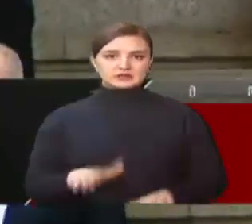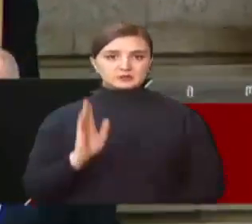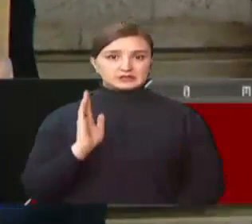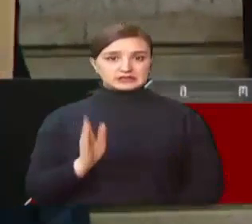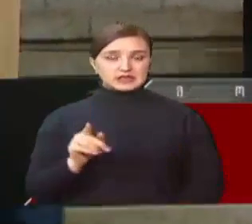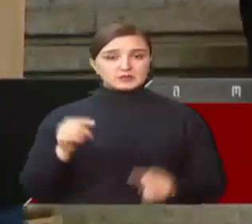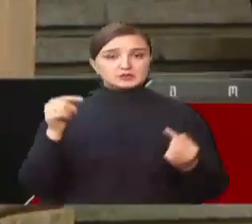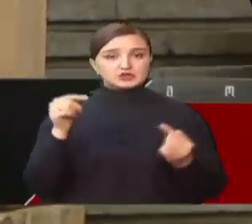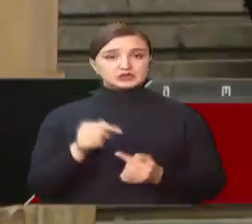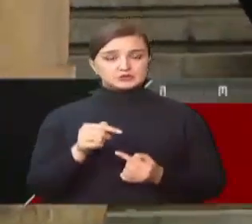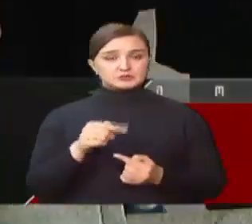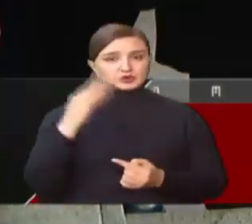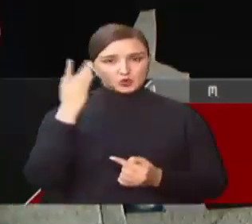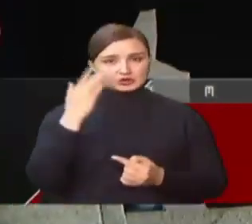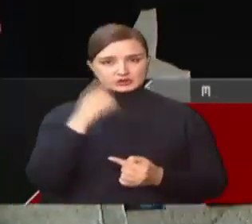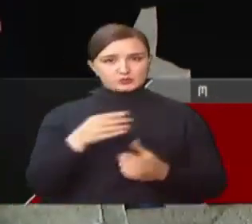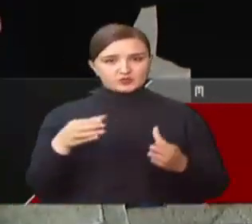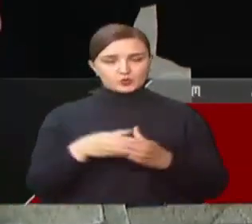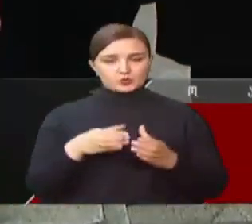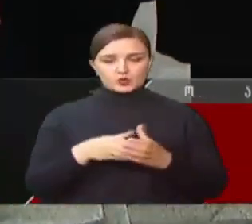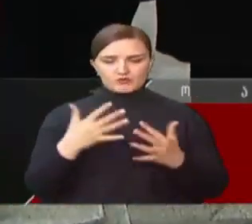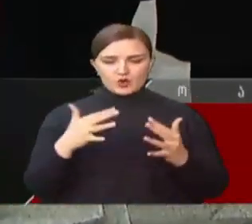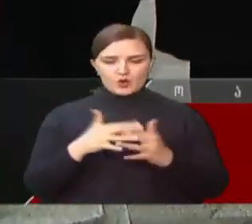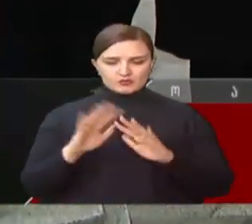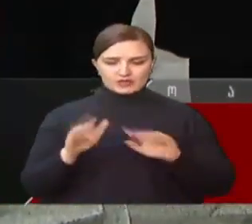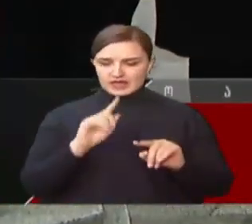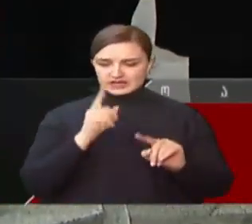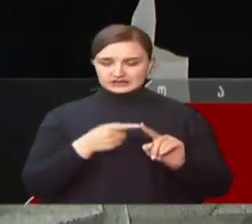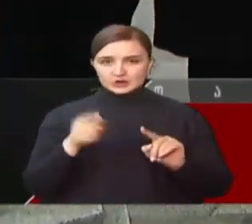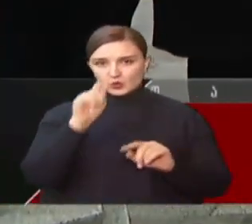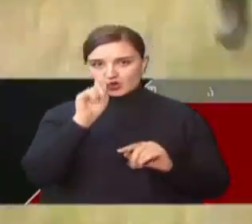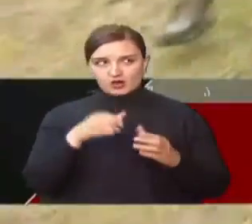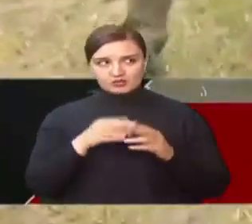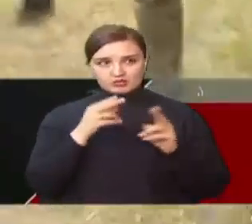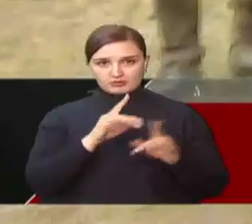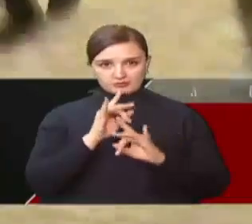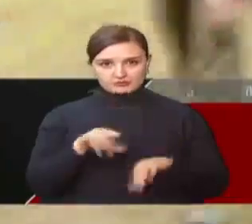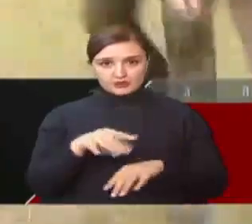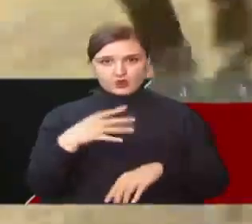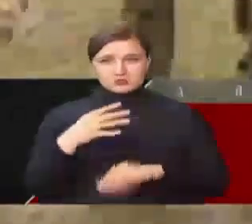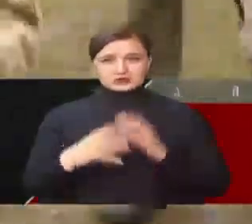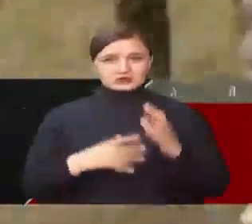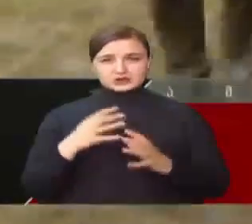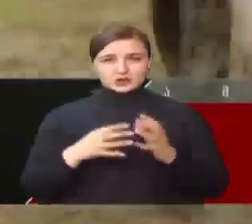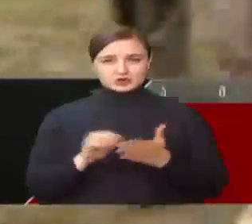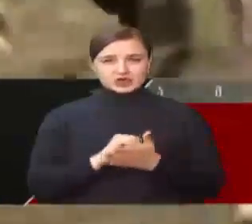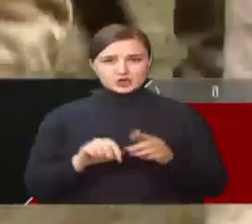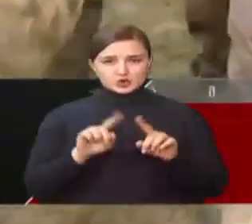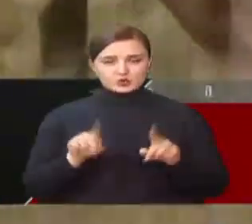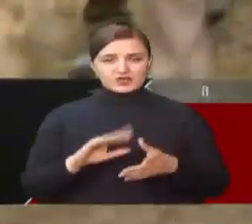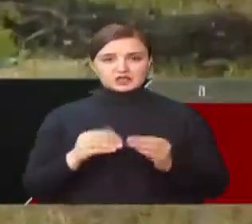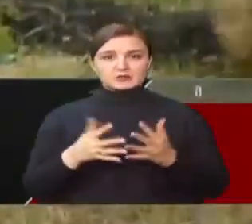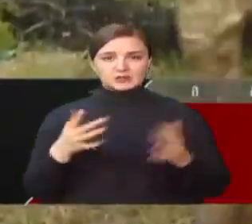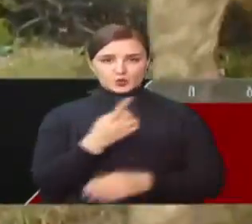რომლის შესაბამისადაც მართველი გუნდი ომის წლის თავზე უკრაინაში ჩასვლას არ გეგმავს. ormoci საერთაშორისო რეზოლუცია, ყველაზე